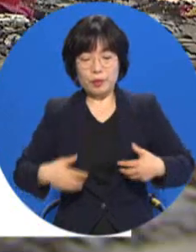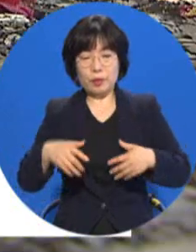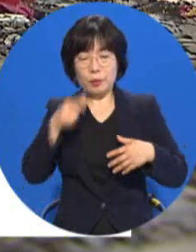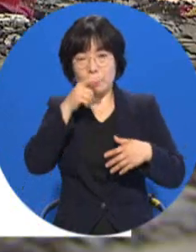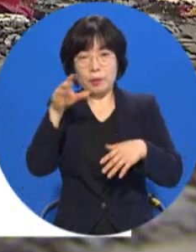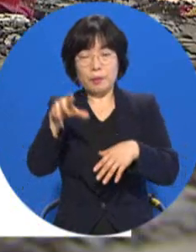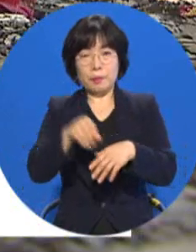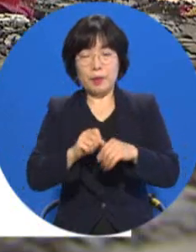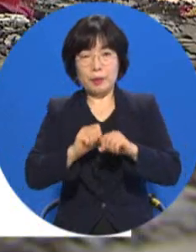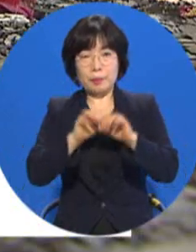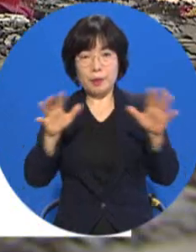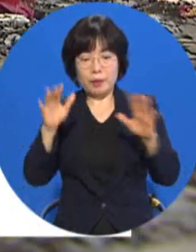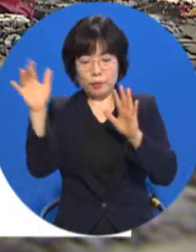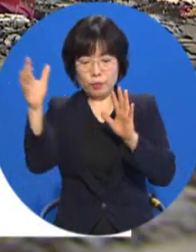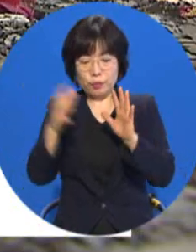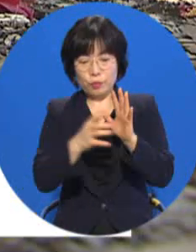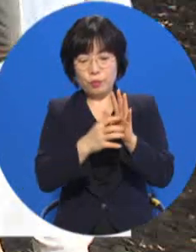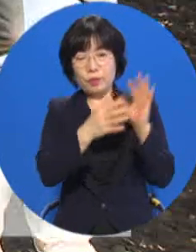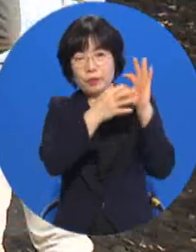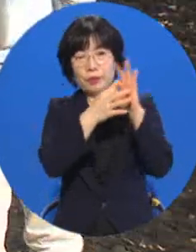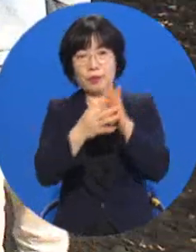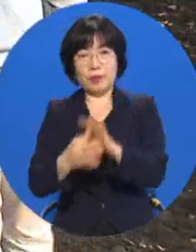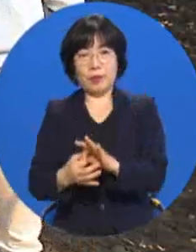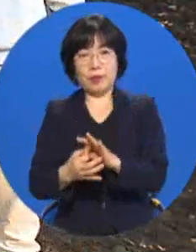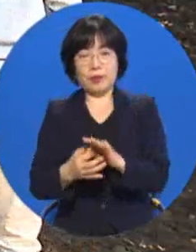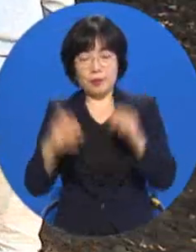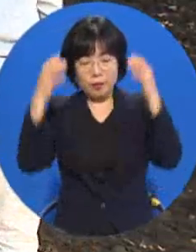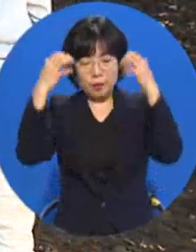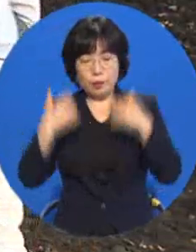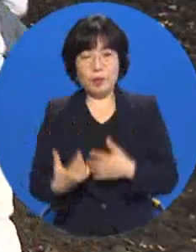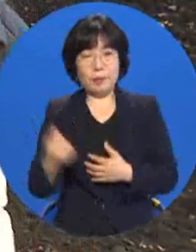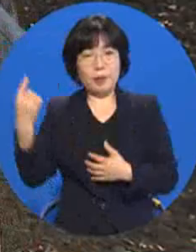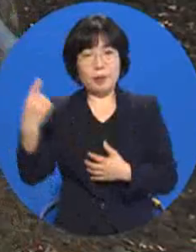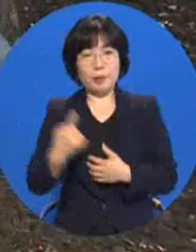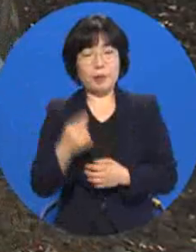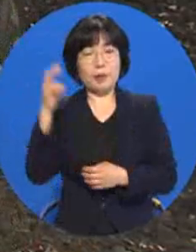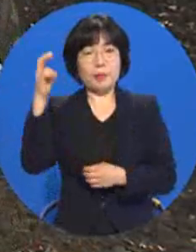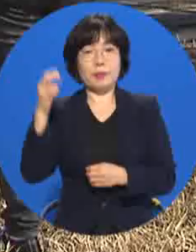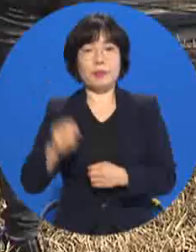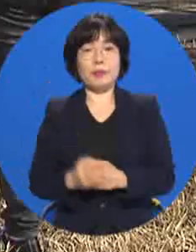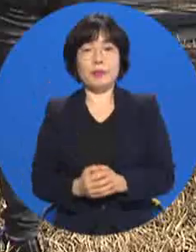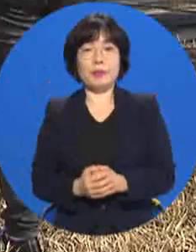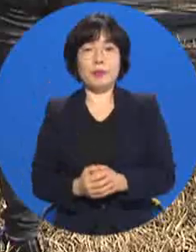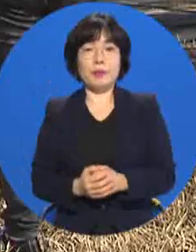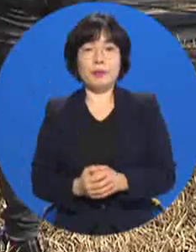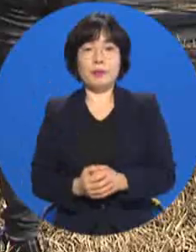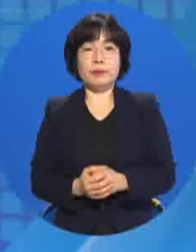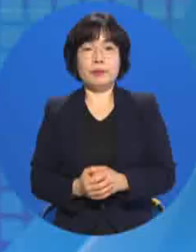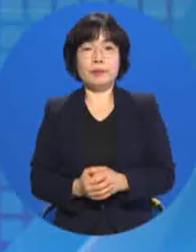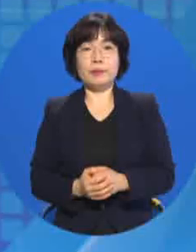건조한 공기가 한반도에 자주 머물면서 이른 더위가 찾아올 것으로 전망하고 있습니다.